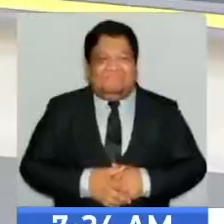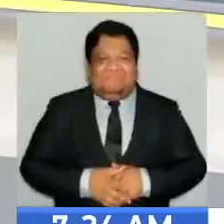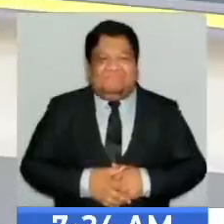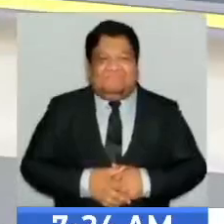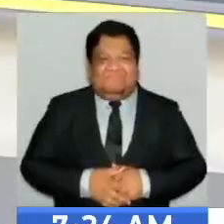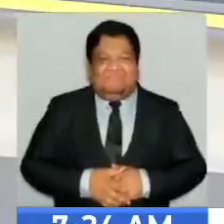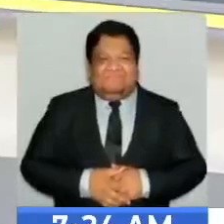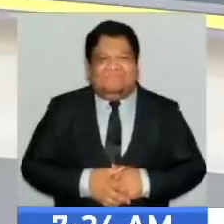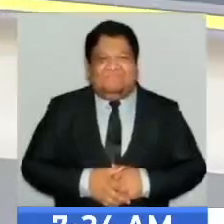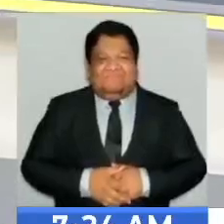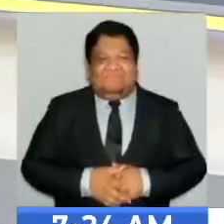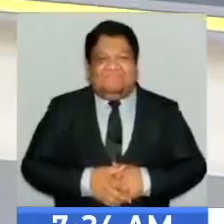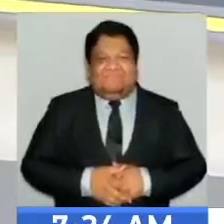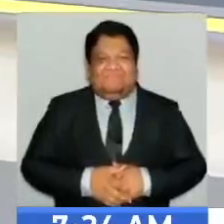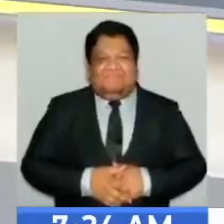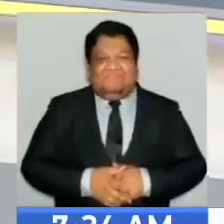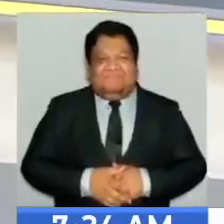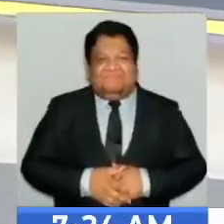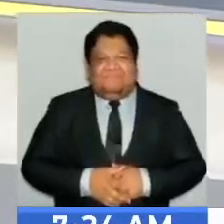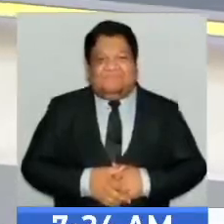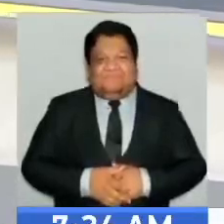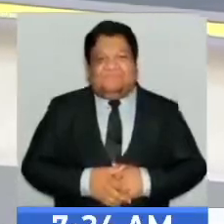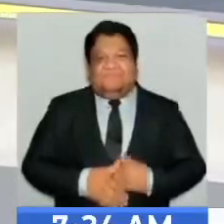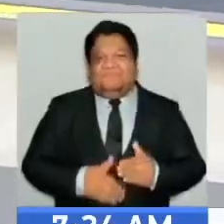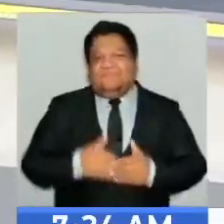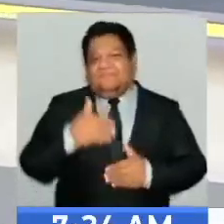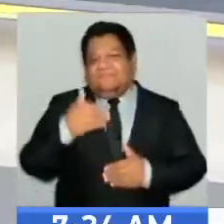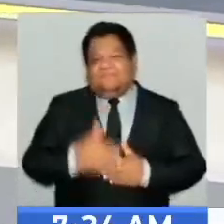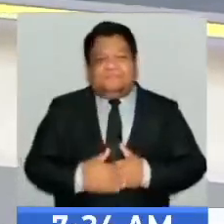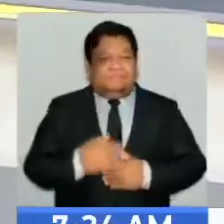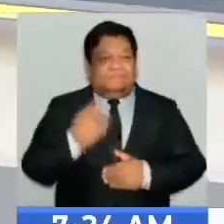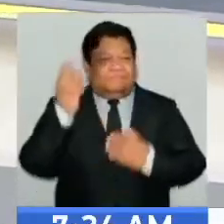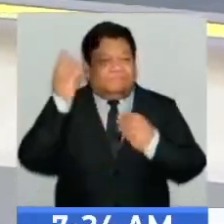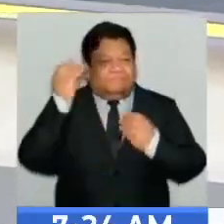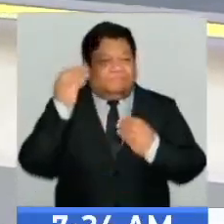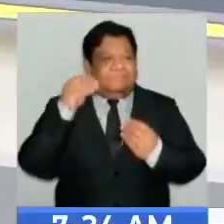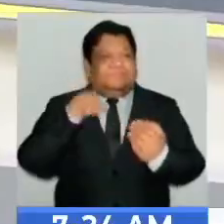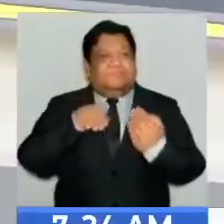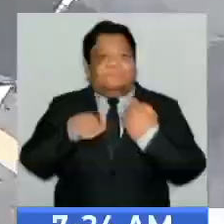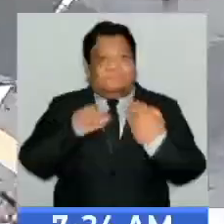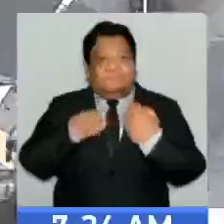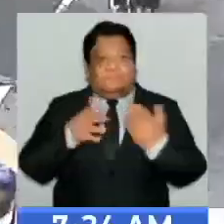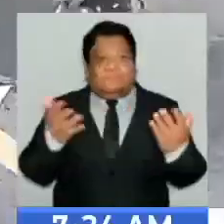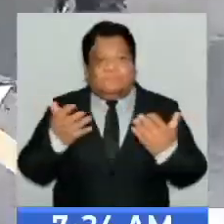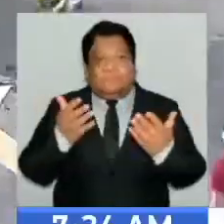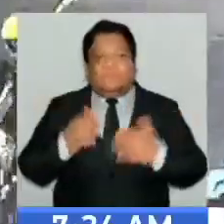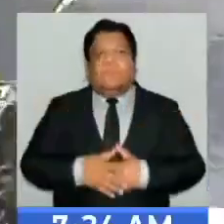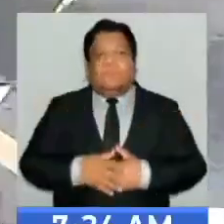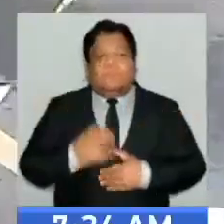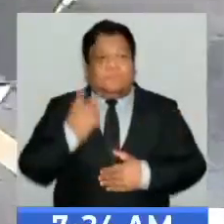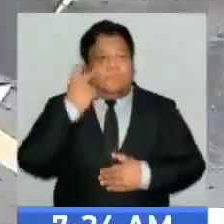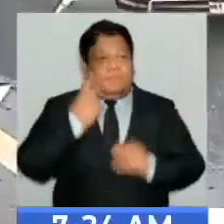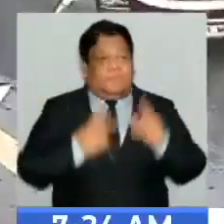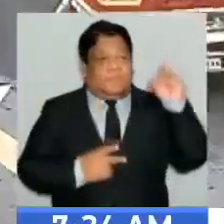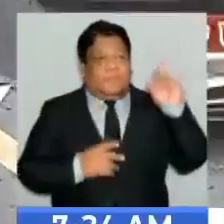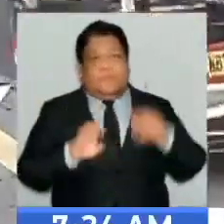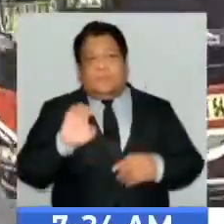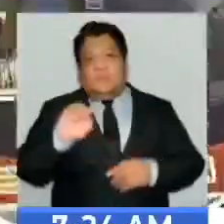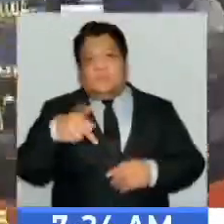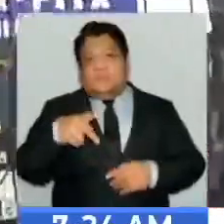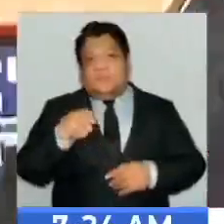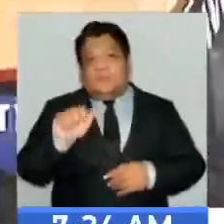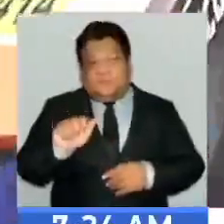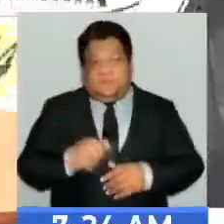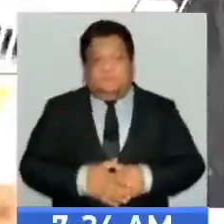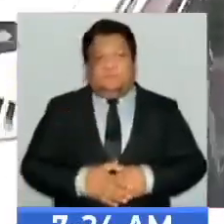Traffic here tayo ngayong Miyerkules ng umaga. Unahin natin ang Espanya Boulevard, Lacson Avenue intersection. Kaliwa po ay papunta ng Quezon Avenue,